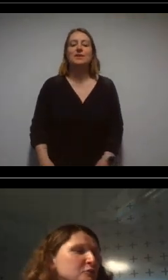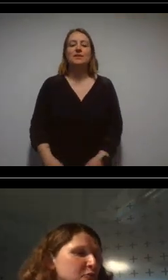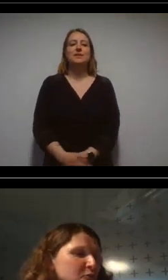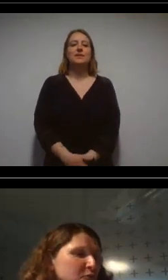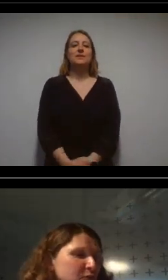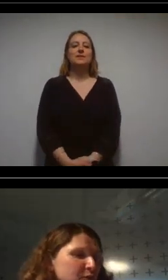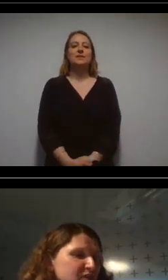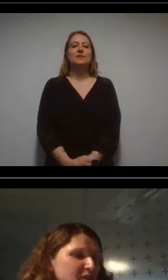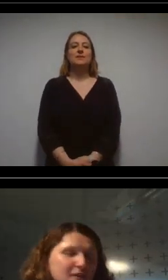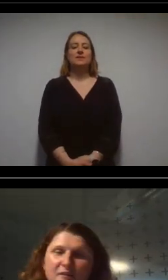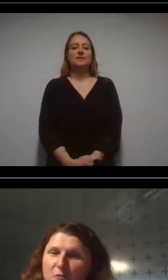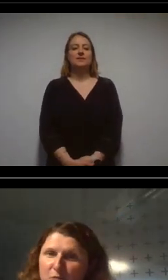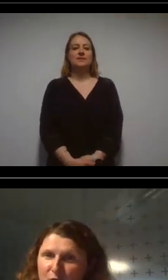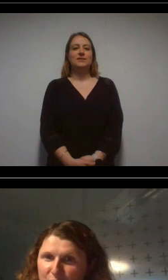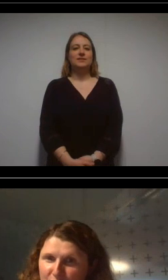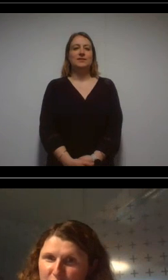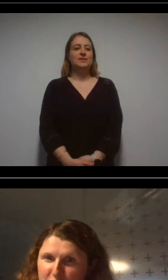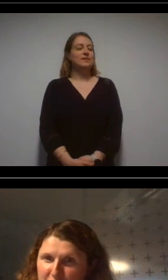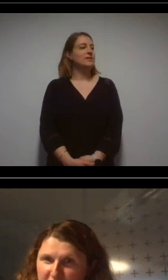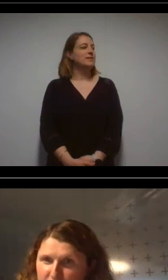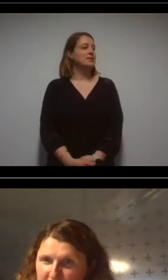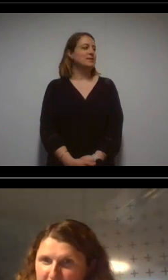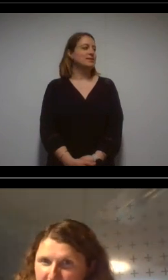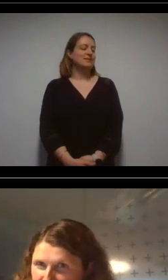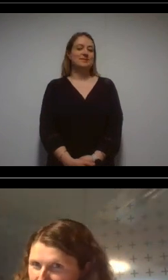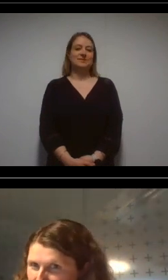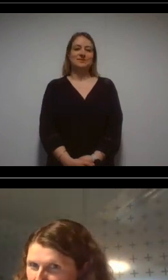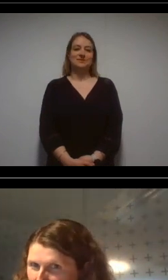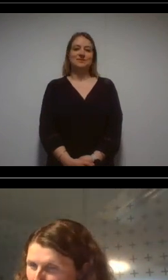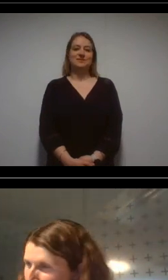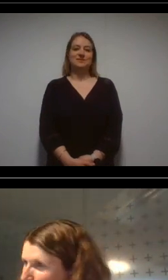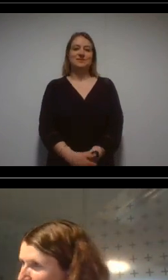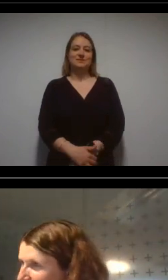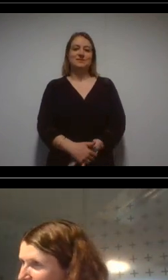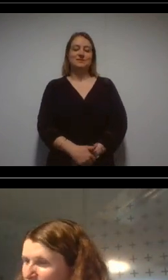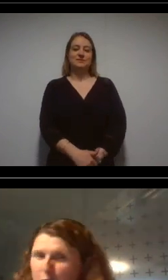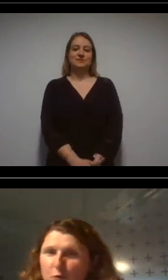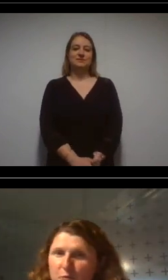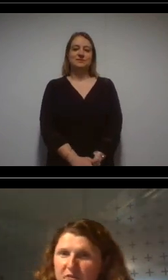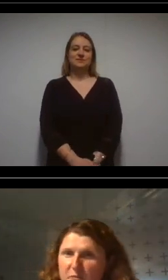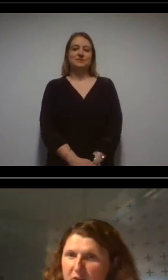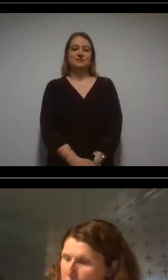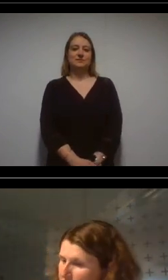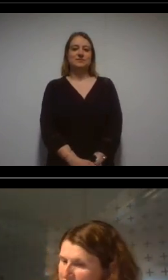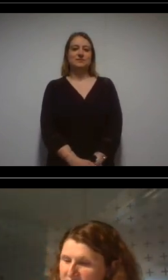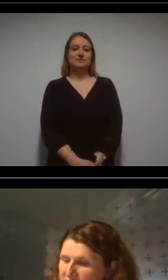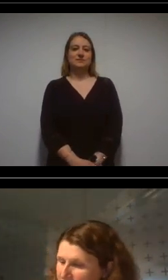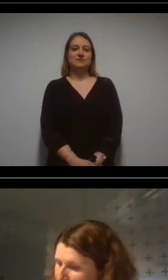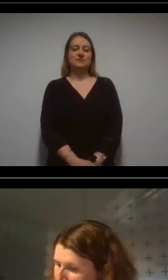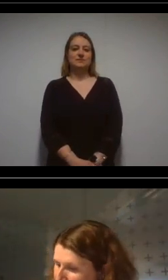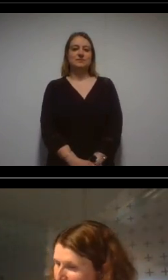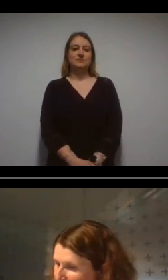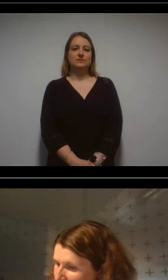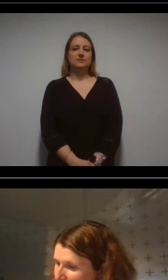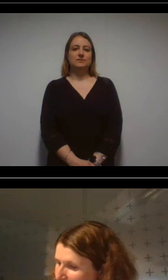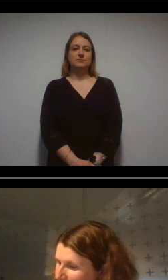Encore quelques secondes. Vous votez tous, alors ça, c'est vraiment chouette qu'on puisse bien vous